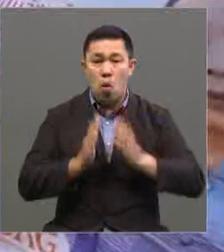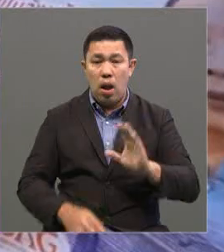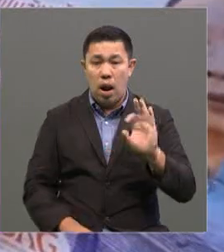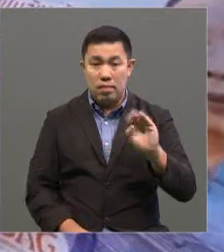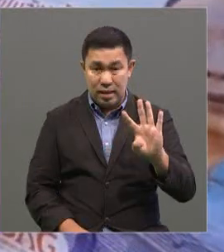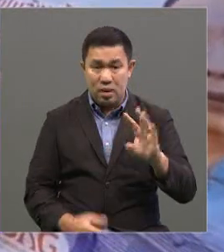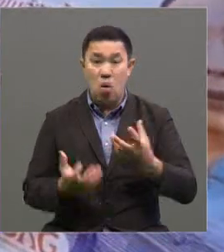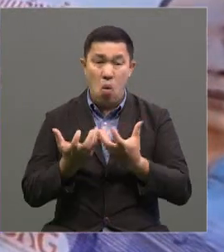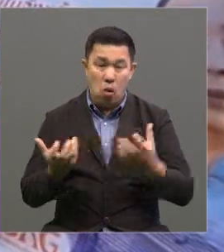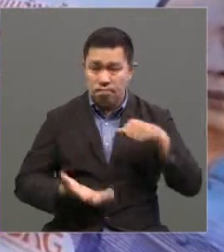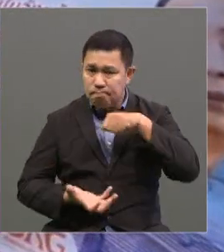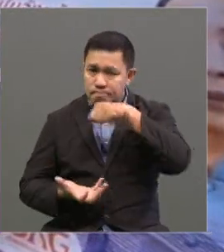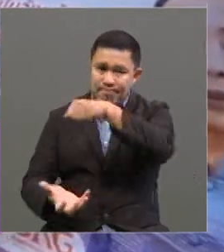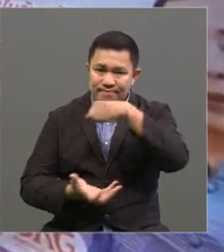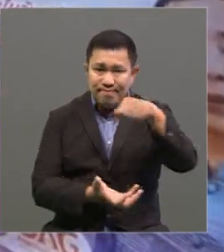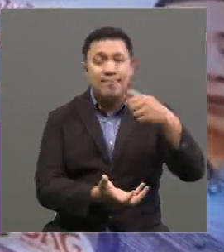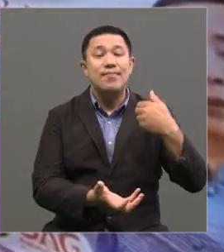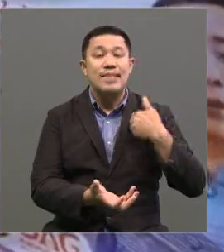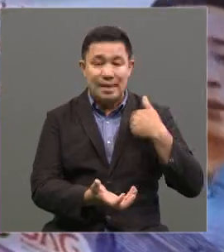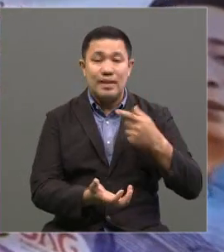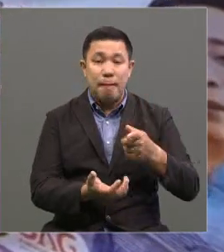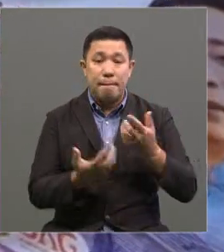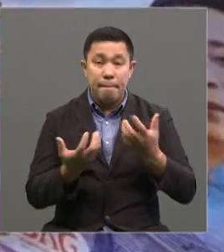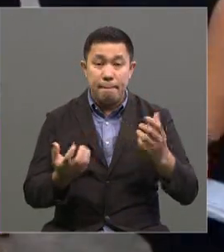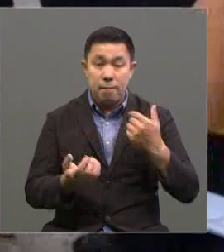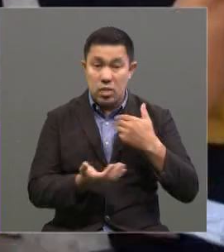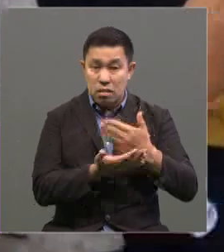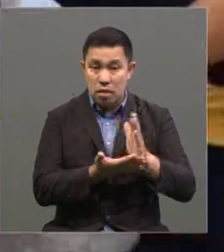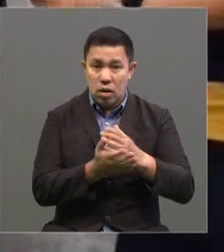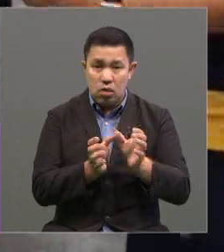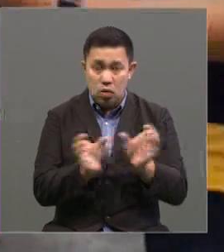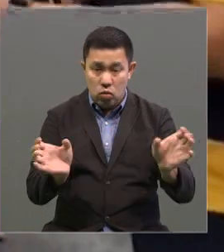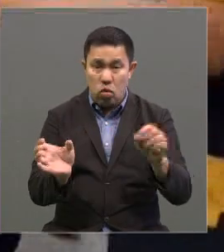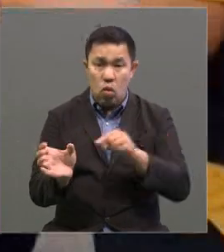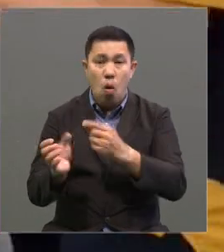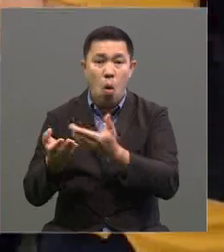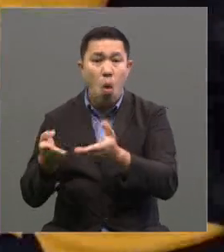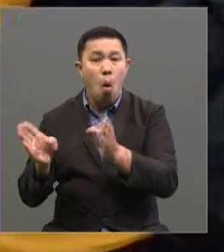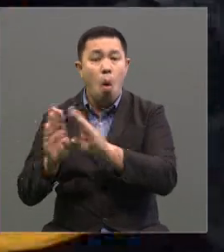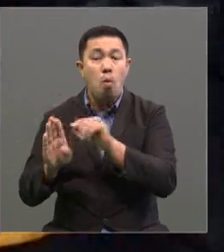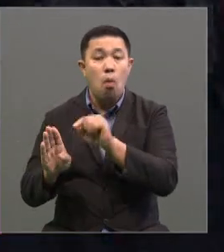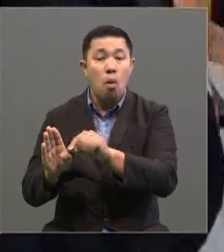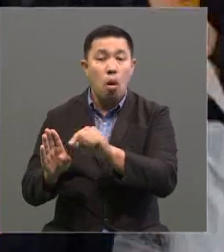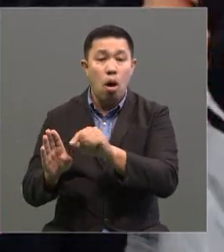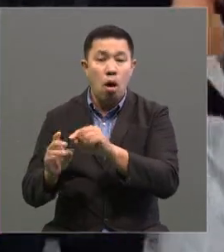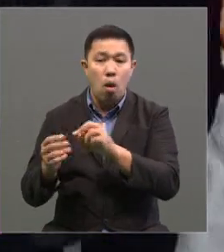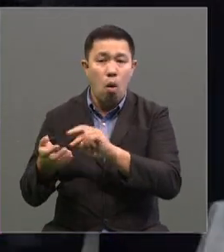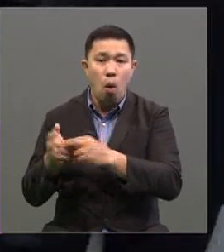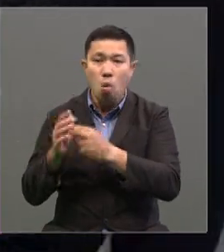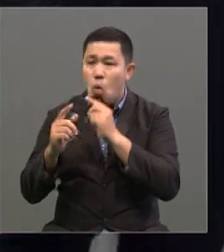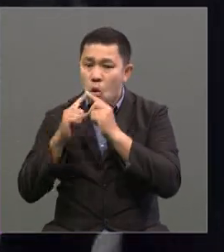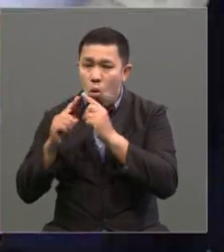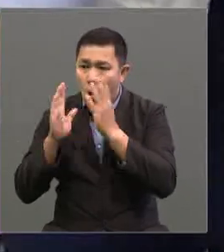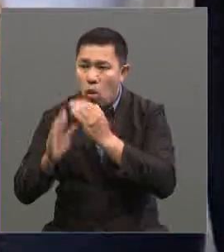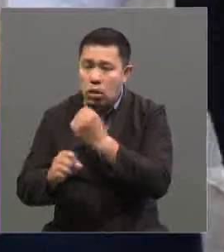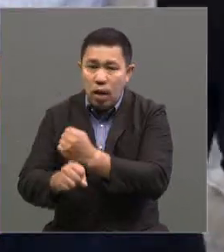คะมีถุงยางชีพออกไปเยี่ยมเยียนด้วยการลงพื้นที่แบ่งออกเป็น2กลุ่มคือกลุ่มครอบครัวที่ยังไม่สามารถติดต่อแรงง